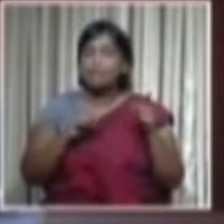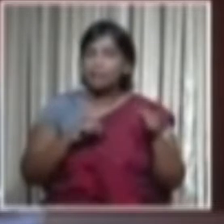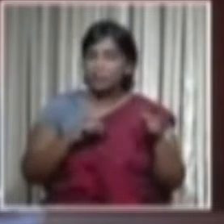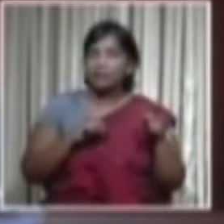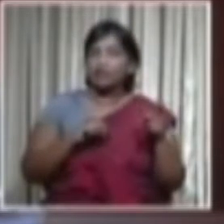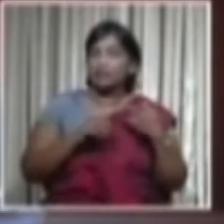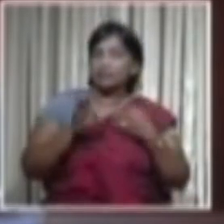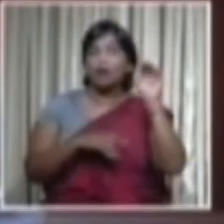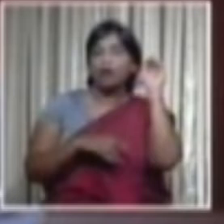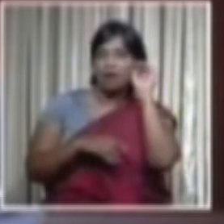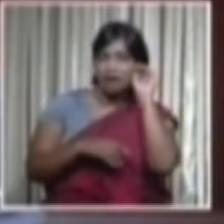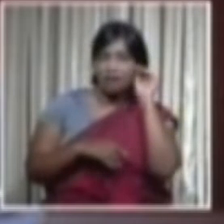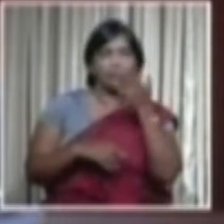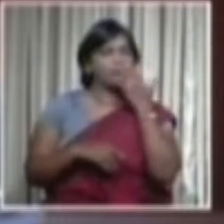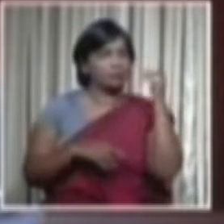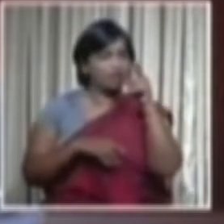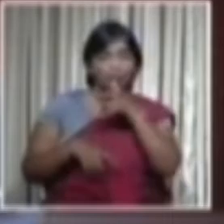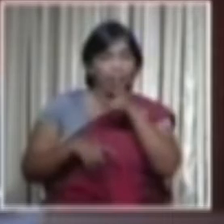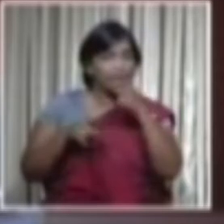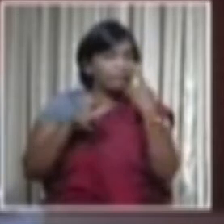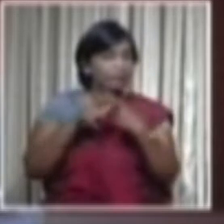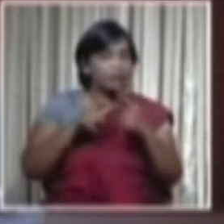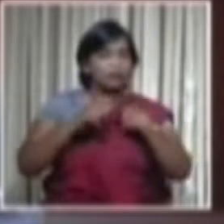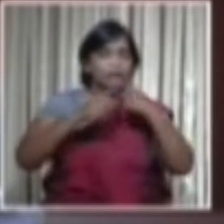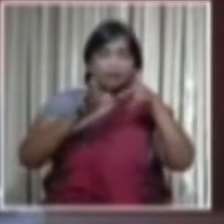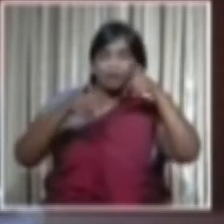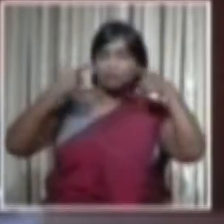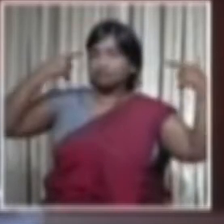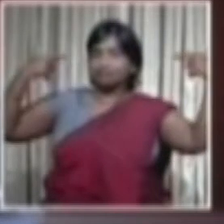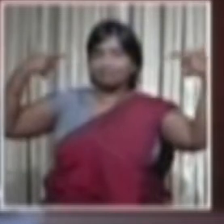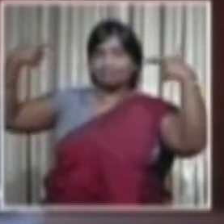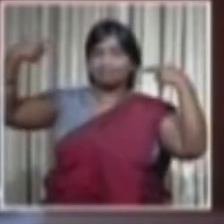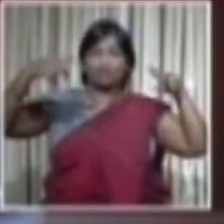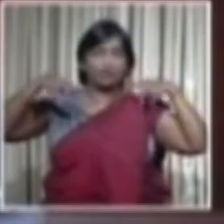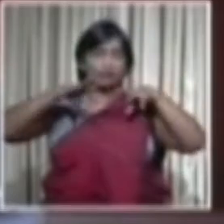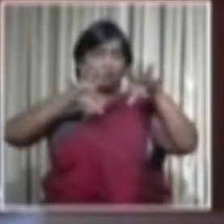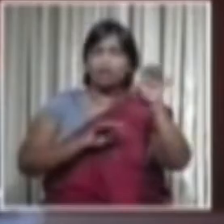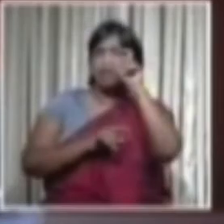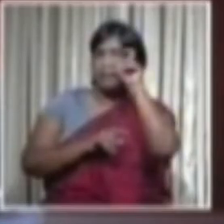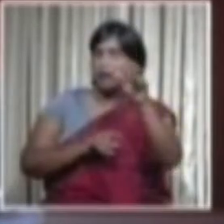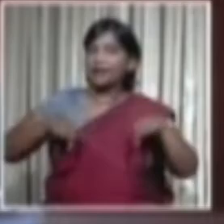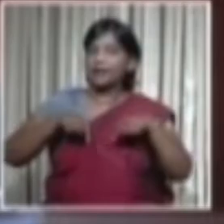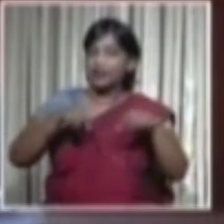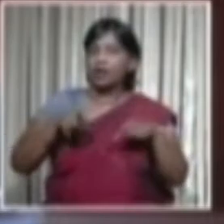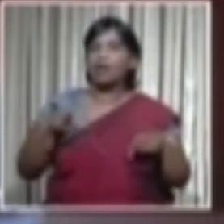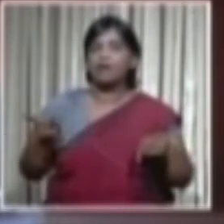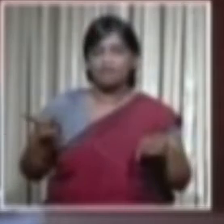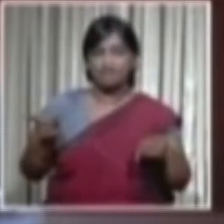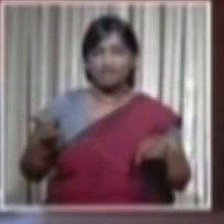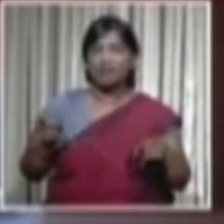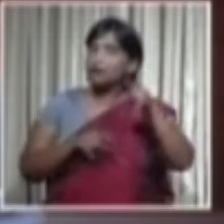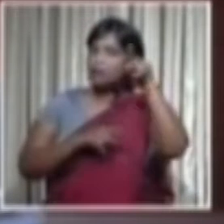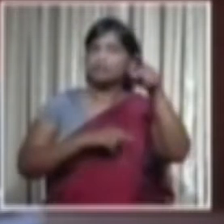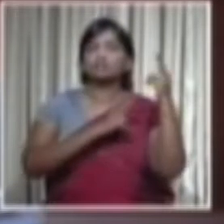තමයි පිටතර යන සිදු වී තිබෙන්නේ. ඔබතුමාට අවශ්‍ය නම් මා දන්නවා සීළු හැසිරීමේ කැමරා ගණනාවකින් පටිගත වී තිබෙනවා. ඔබතුමාට ඒක බලන්න පුළුවන්. ඒ නිසා දැන්